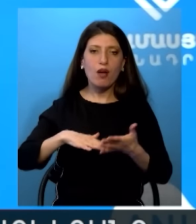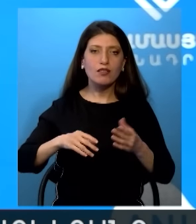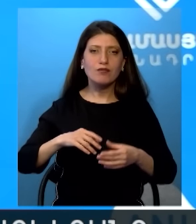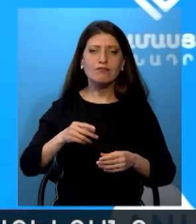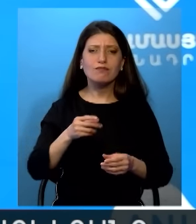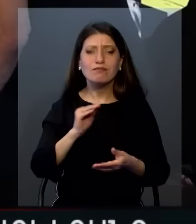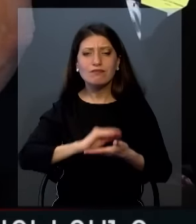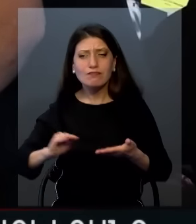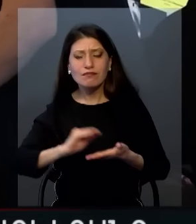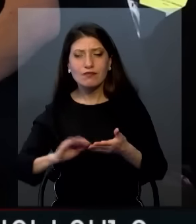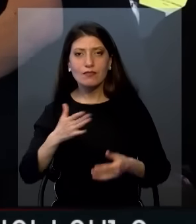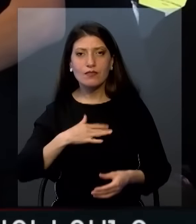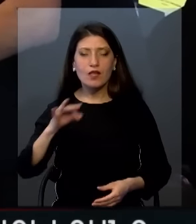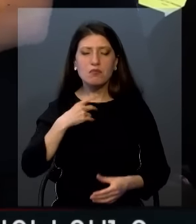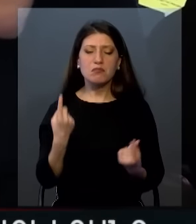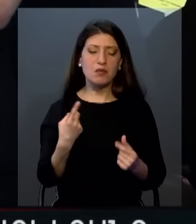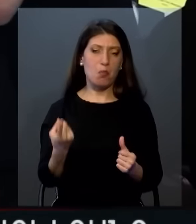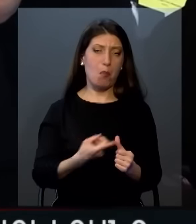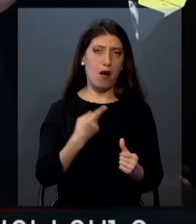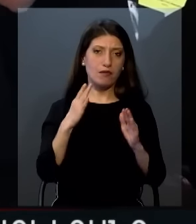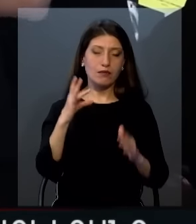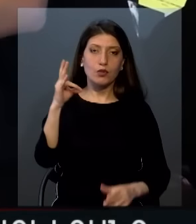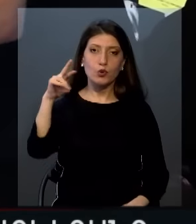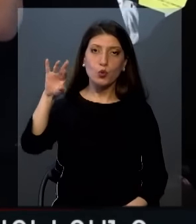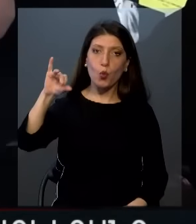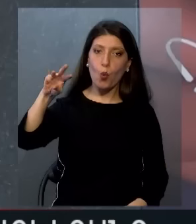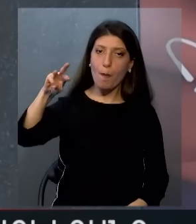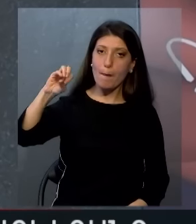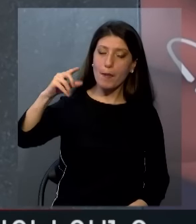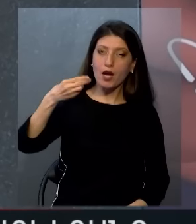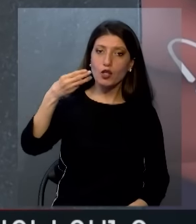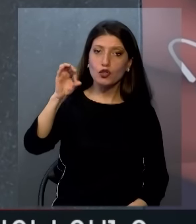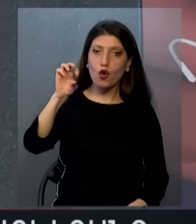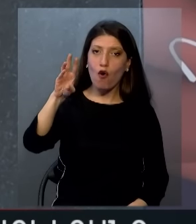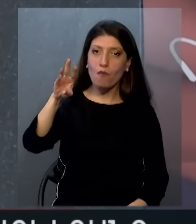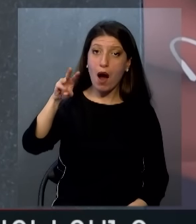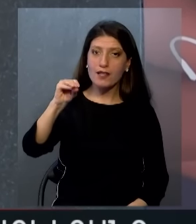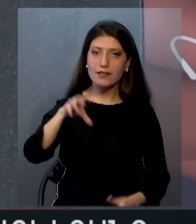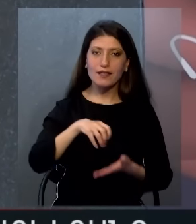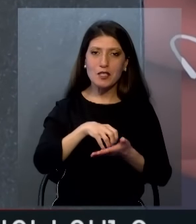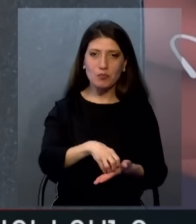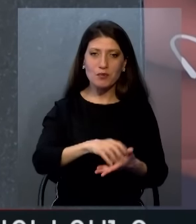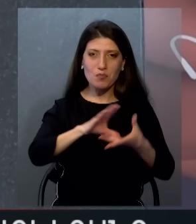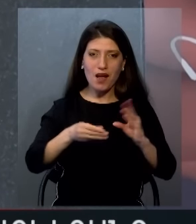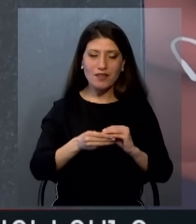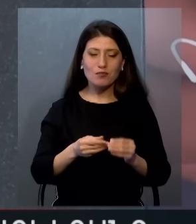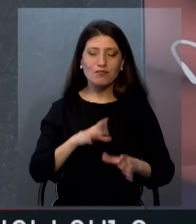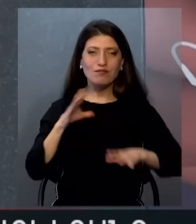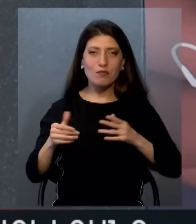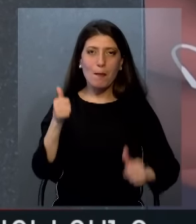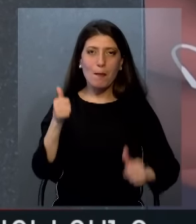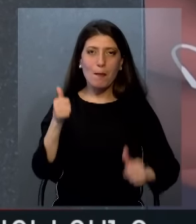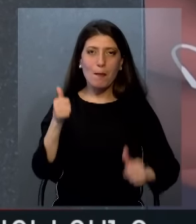դա կլինի մեծ պատիվ։ Նյումեգը Թովմասյան հիմնադրամի հետ պատրաստվում է մրցույթ հայտարարել, որին կարող են մասնակցել